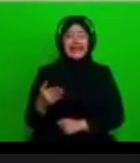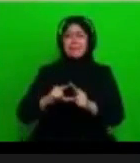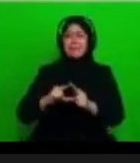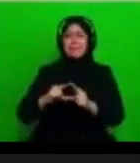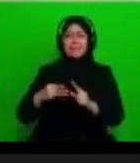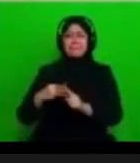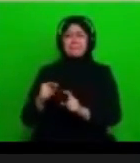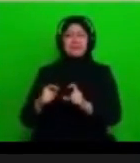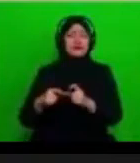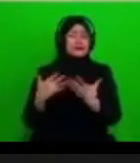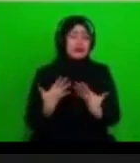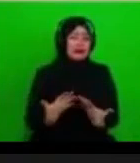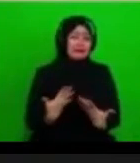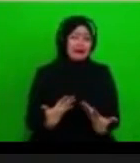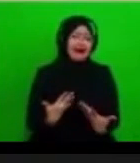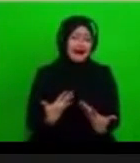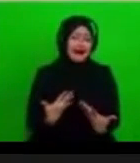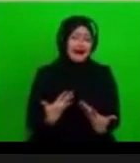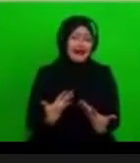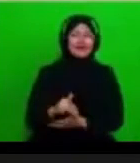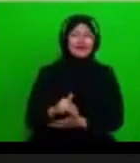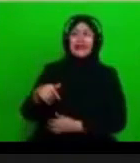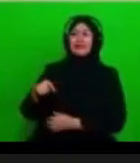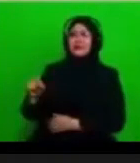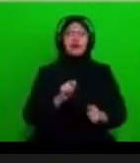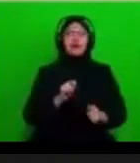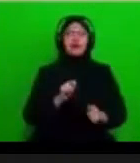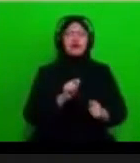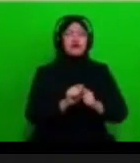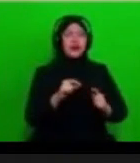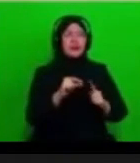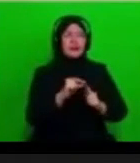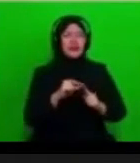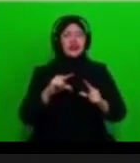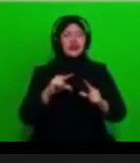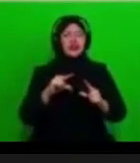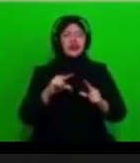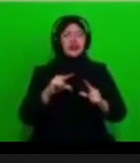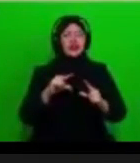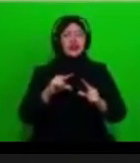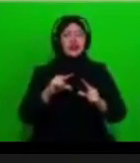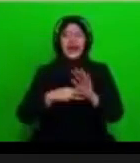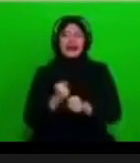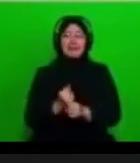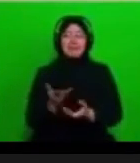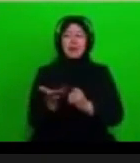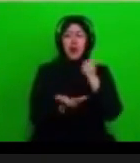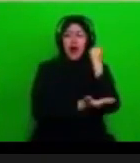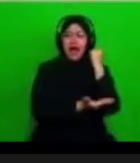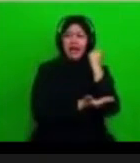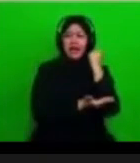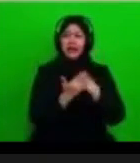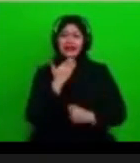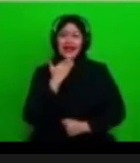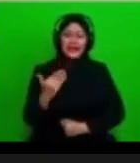Iya, biasanya ikan sepat, ikan gabus. Iya, jadi semakin betul. Ya, tapi ini ateng bawa kayu, thank you. Luar biasa ini